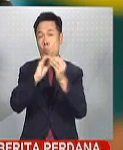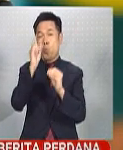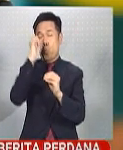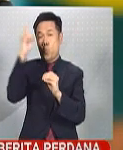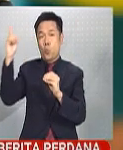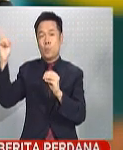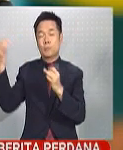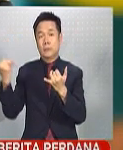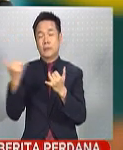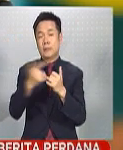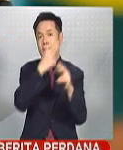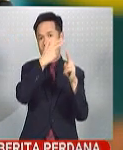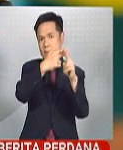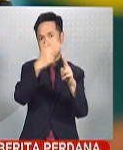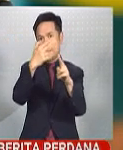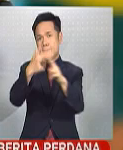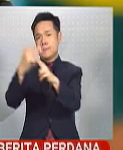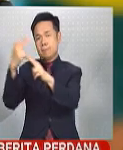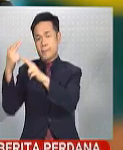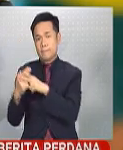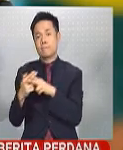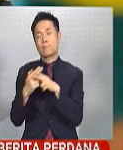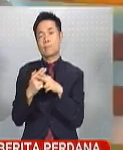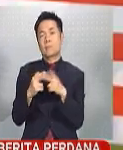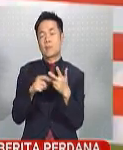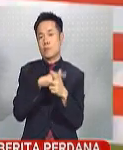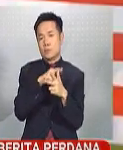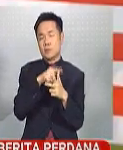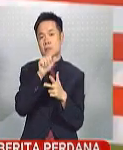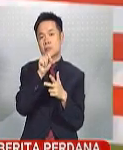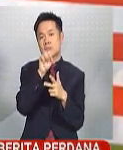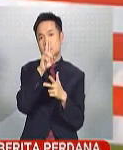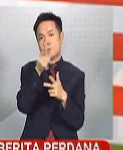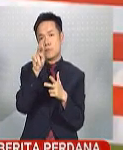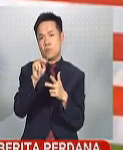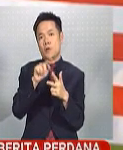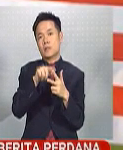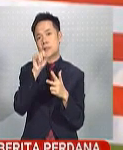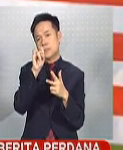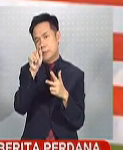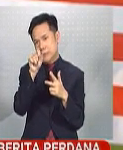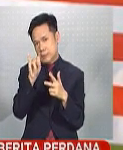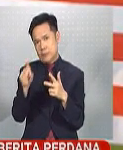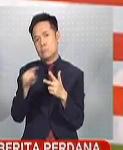Rais, Safwan Said, Siti Zalina Ahmad dan Emma Firyana Saroji.